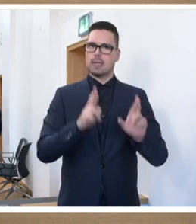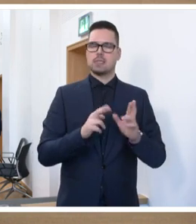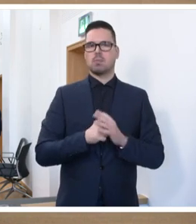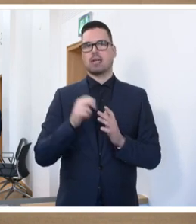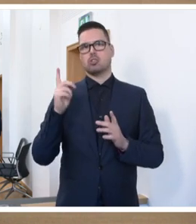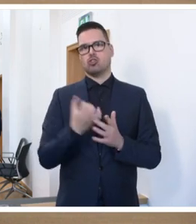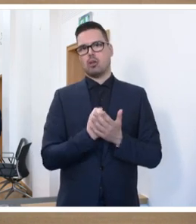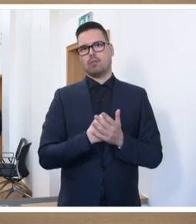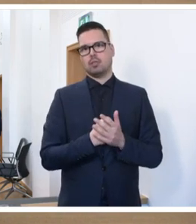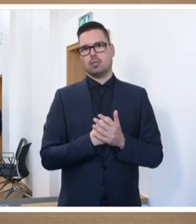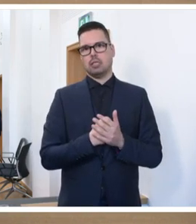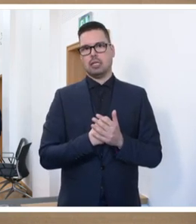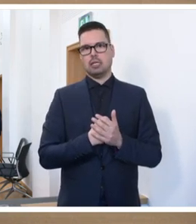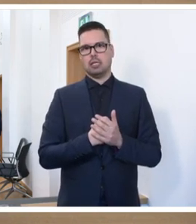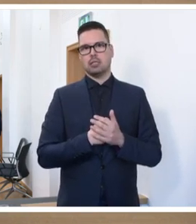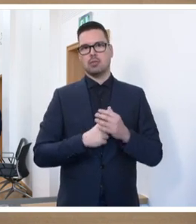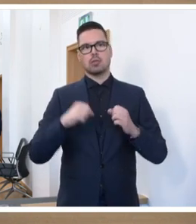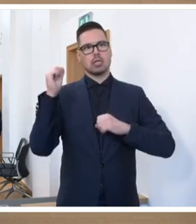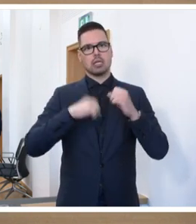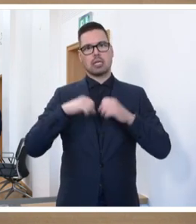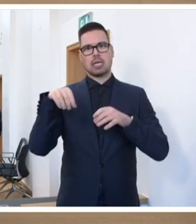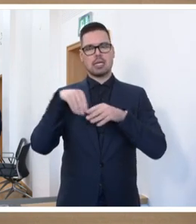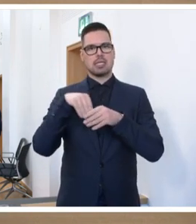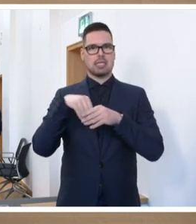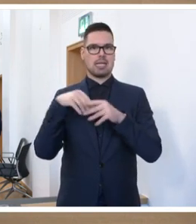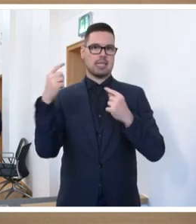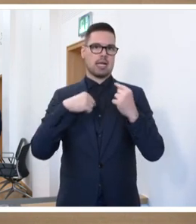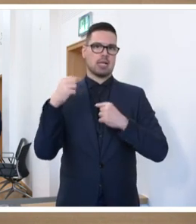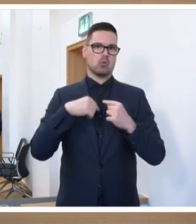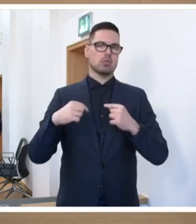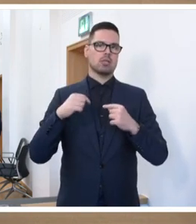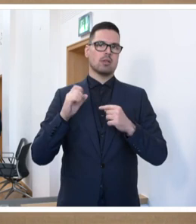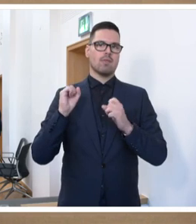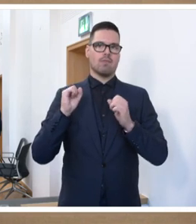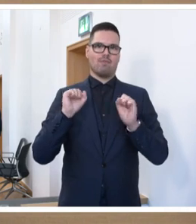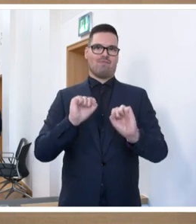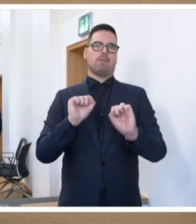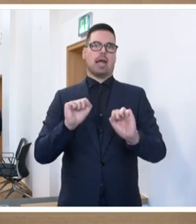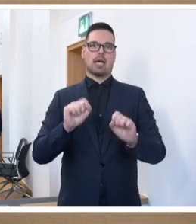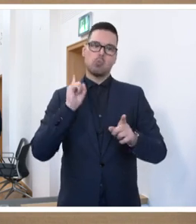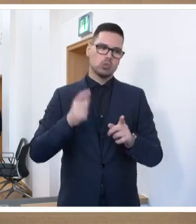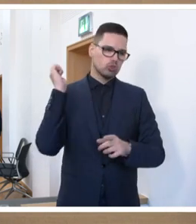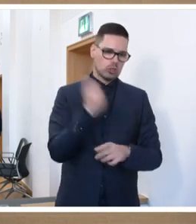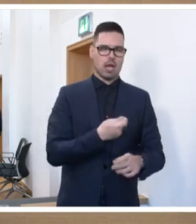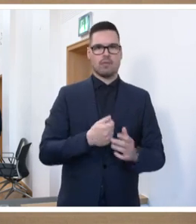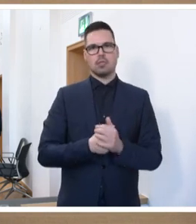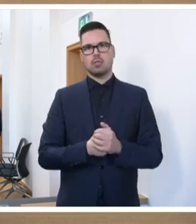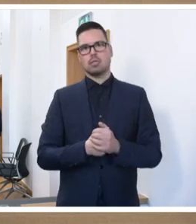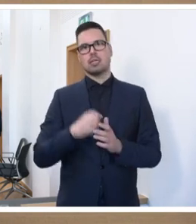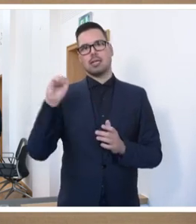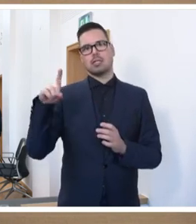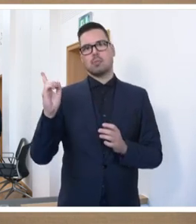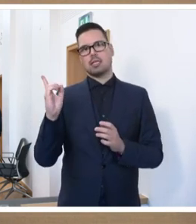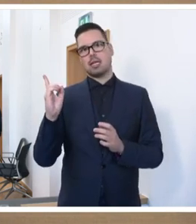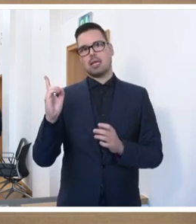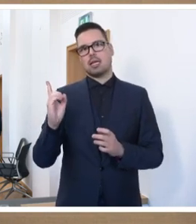Rechtsstaat. Sie sprach von gewaltbereiten Integrationsverweigerern, denen man mit harter Hand und klarer Sprache begegnen müsse. Und hier möchte ich auch den Antrag der